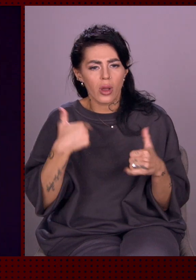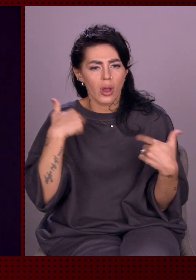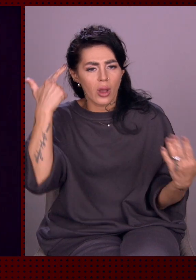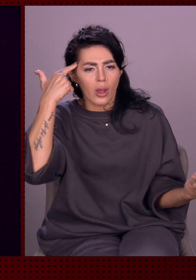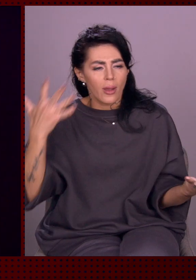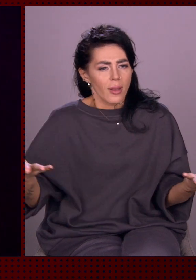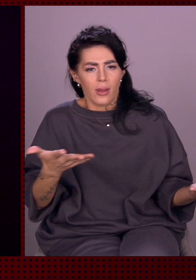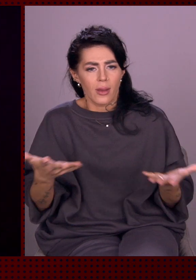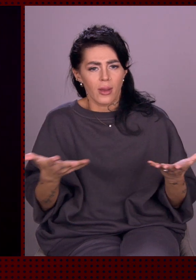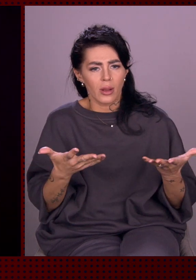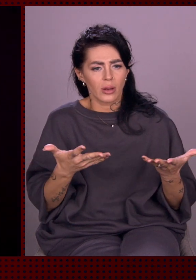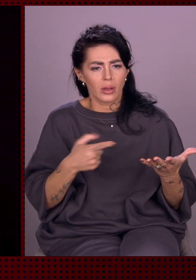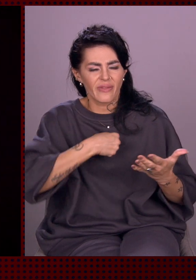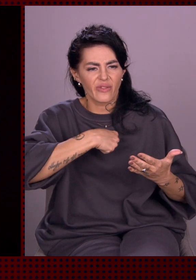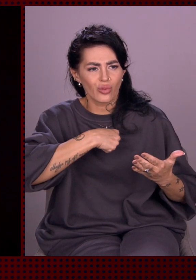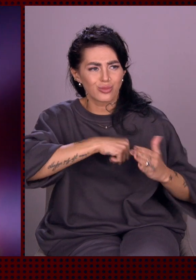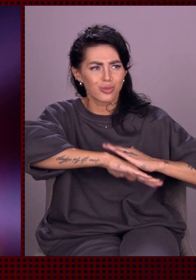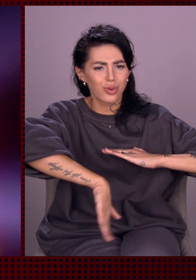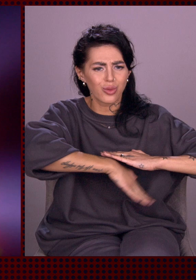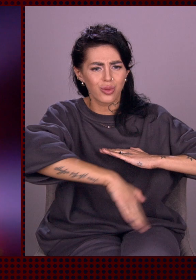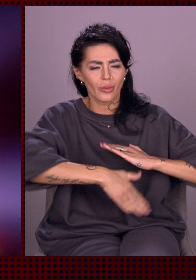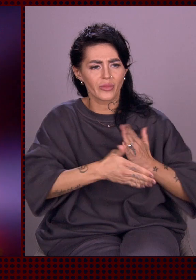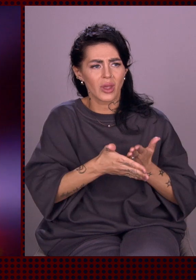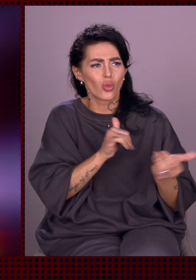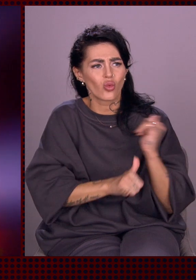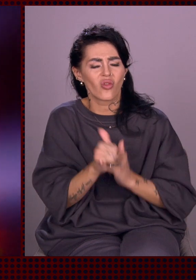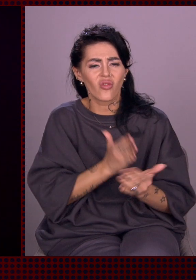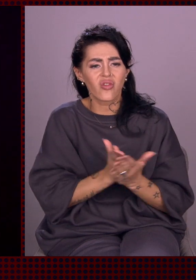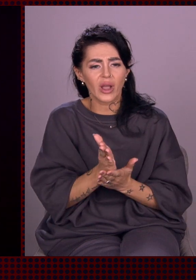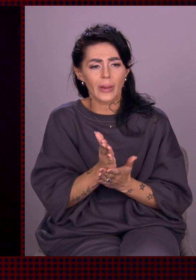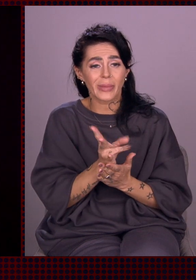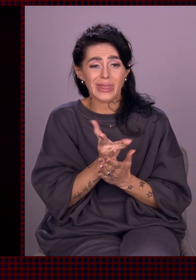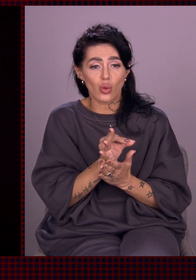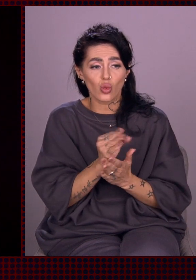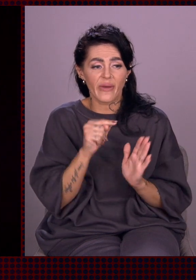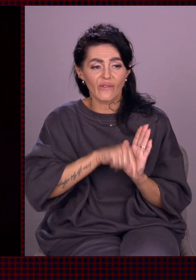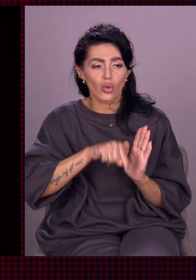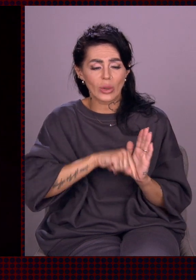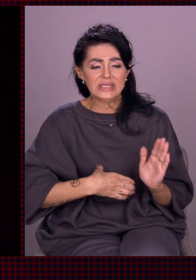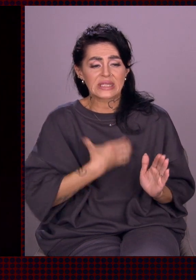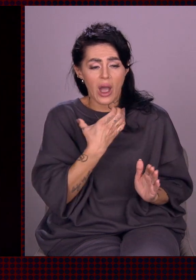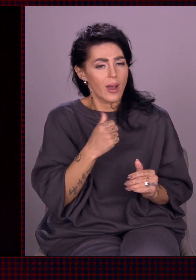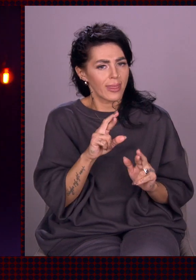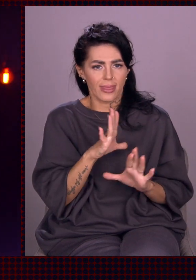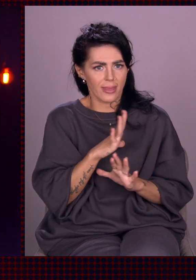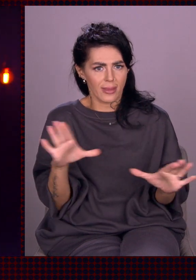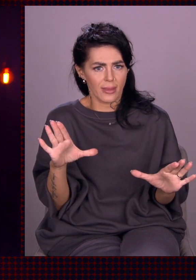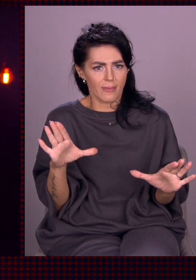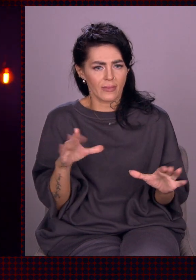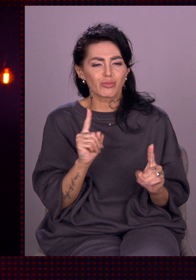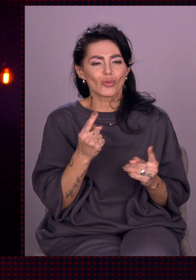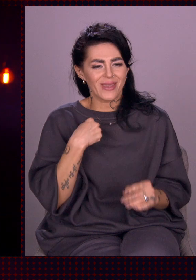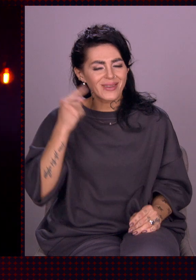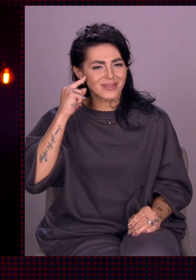час, спустошеність. Але стосовно страху, напевно, не було. Тому що я знав, тут такі